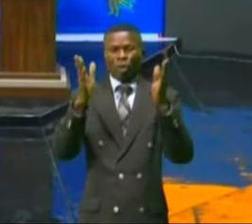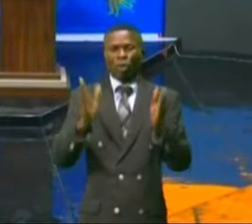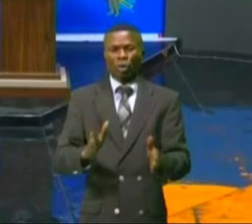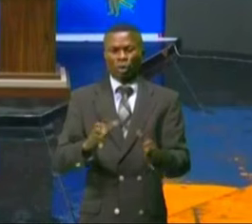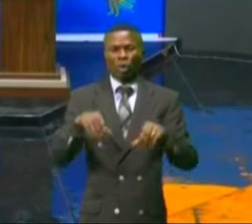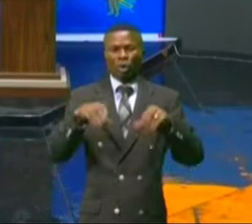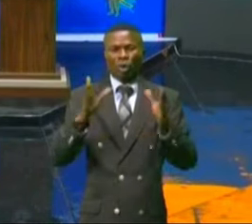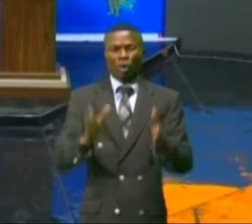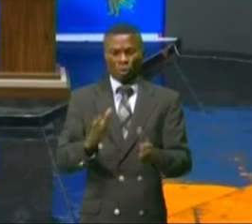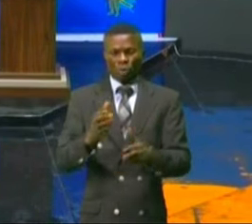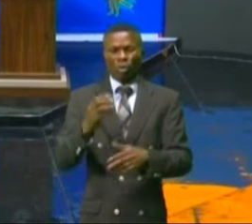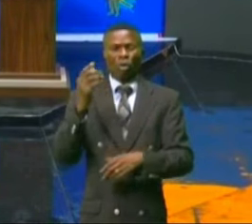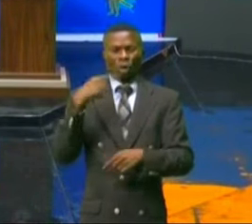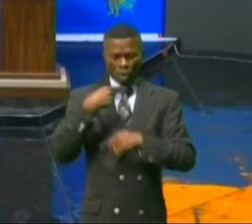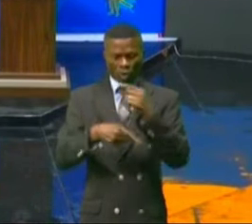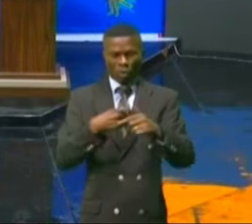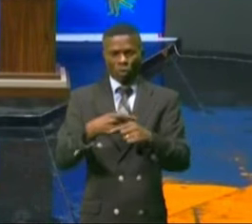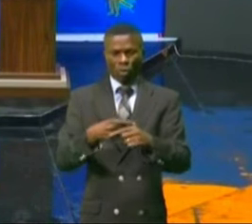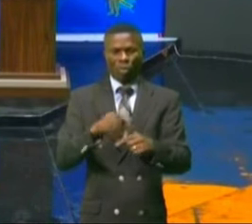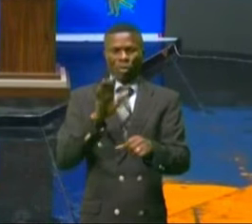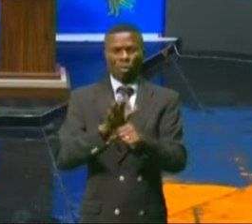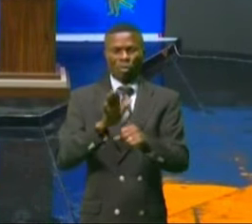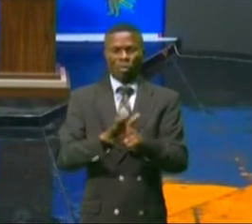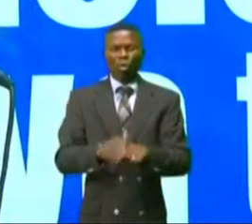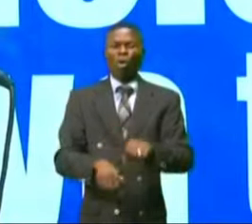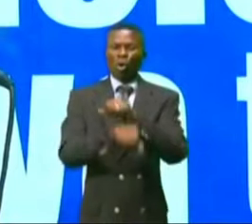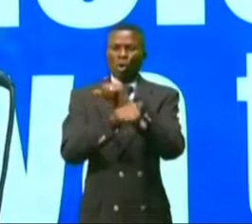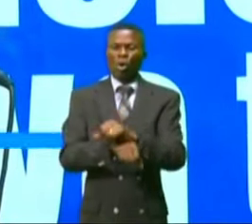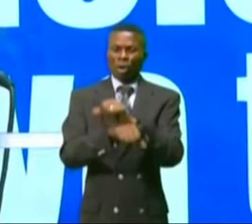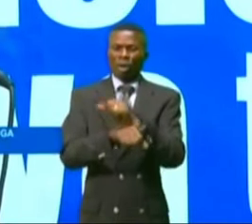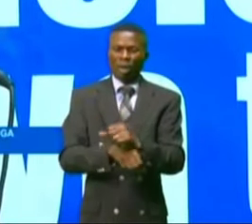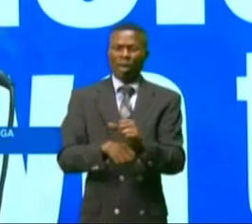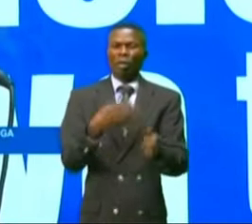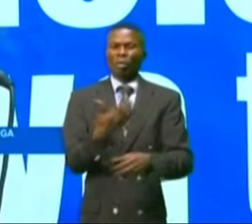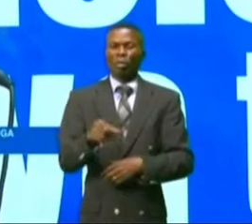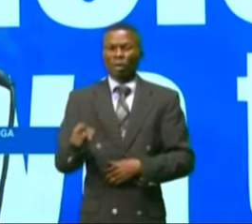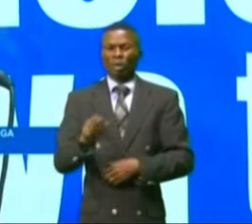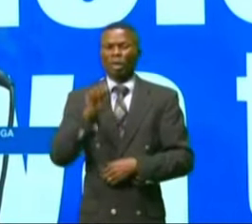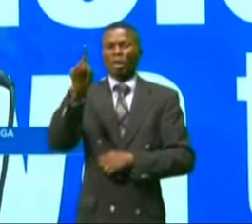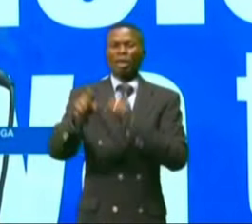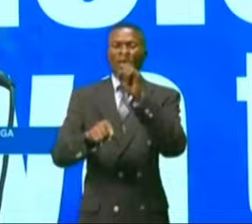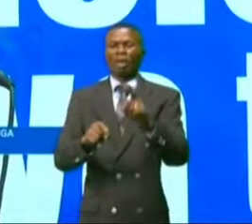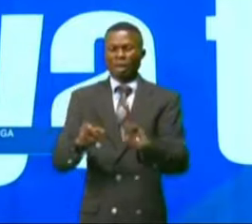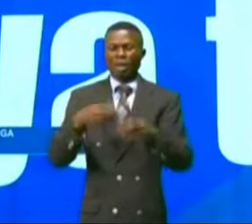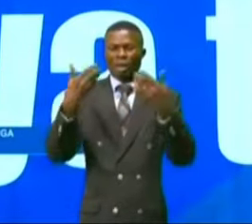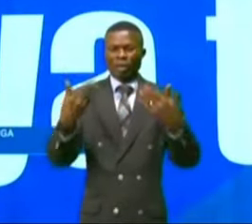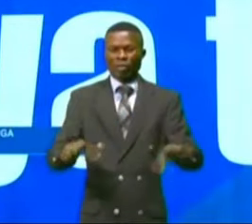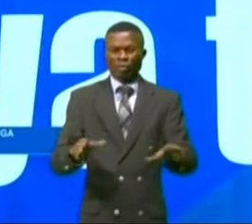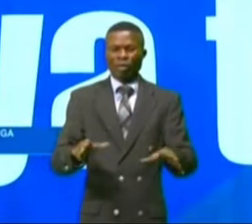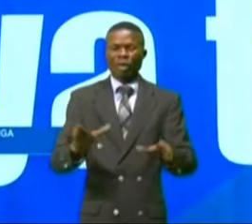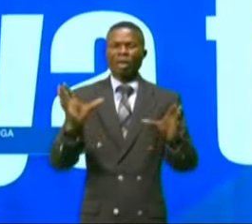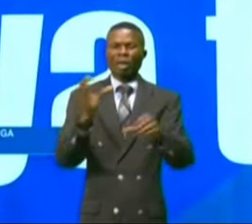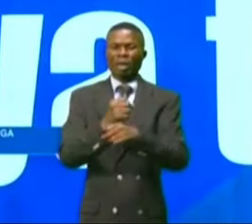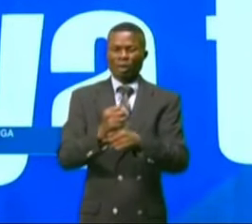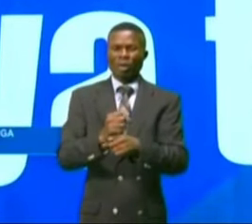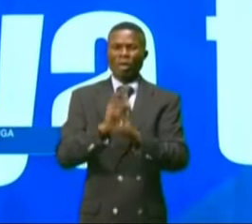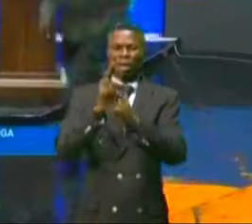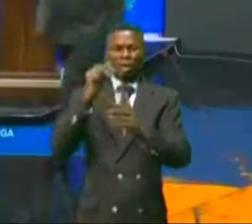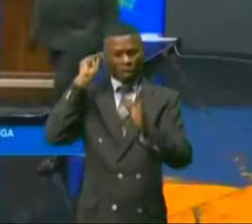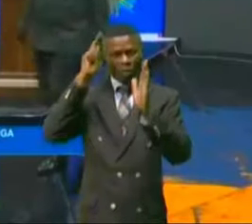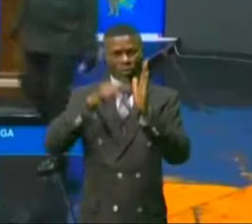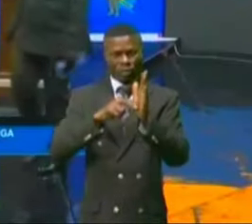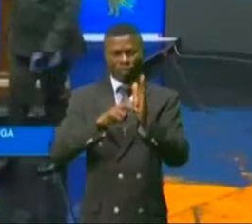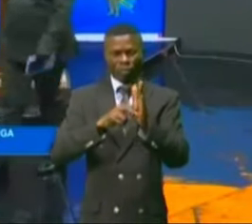les Congolais qui pourront commencer davantage à s'habituer à ces produits. Les jeux de questions-réponses a clôturé les briefings du gouvernement axés sur